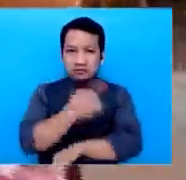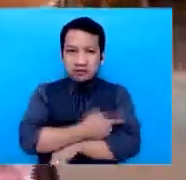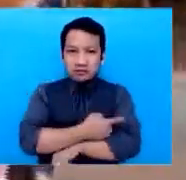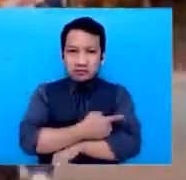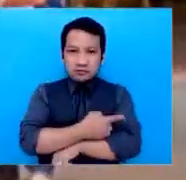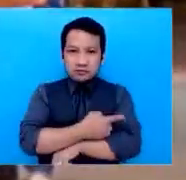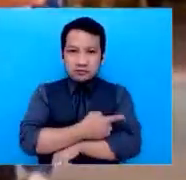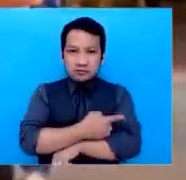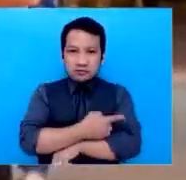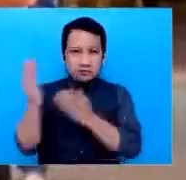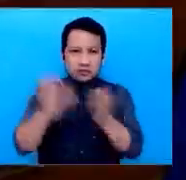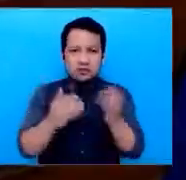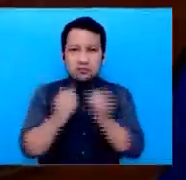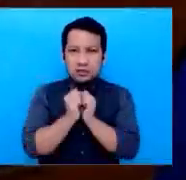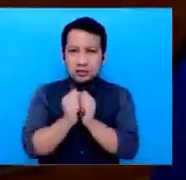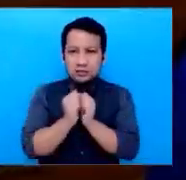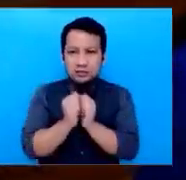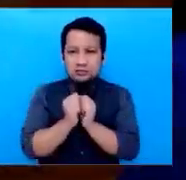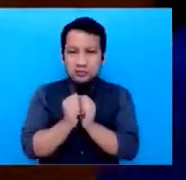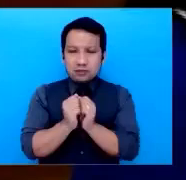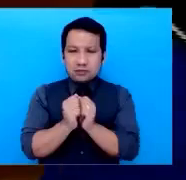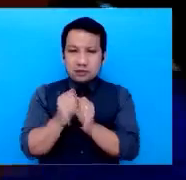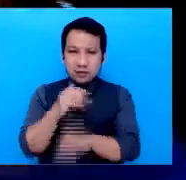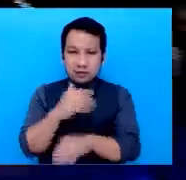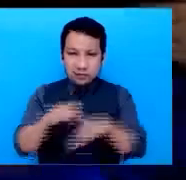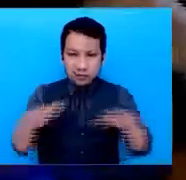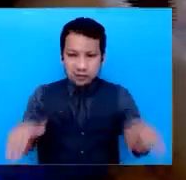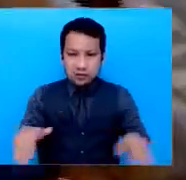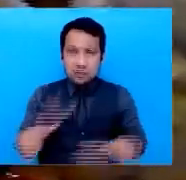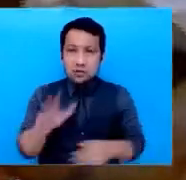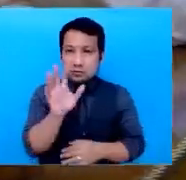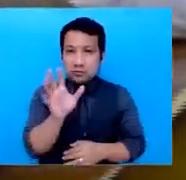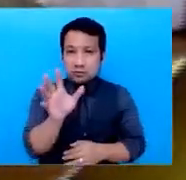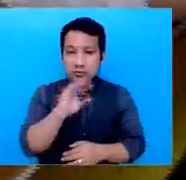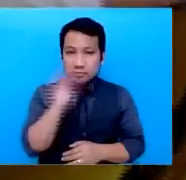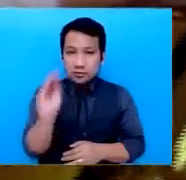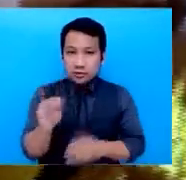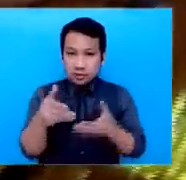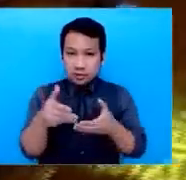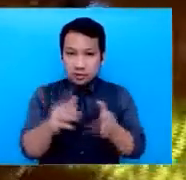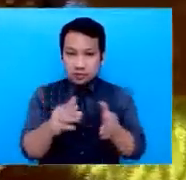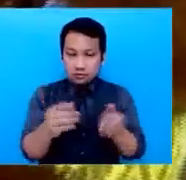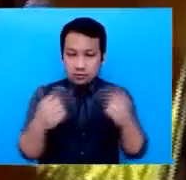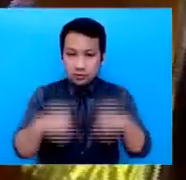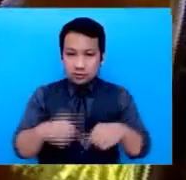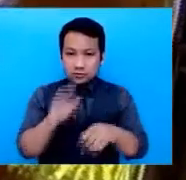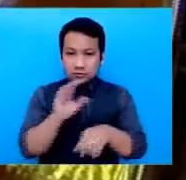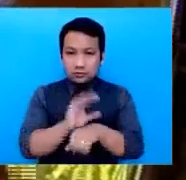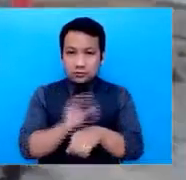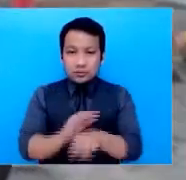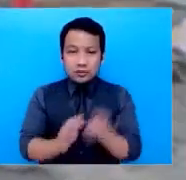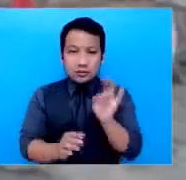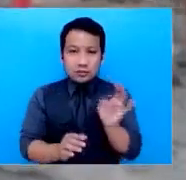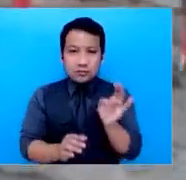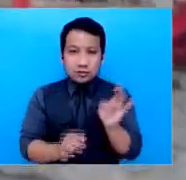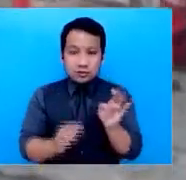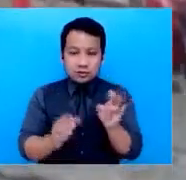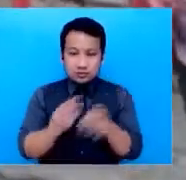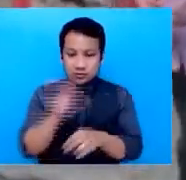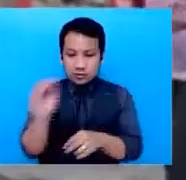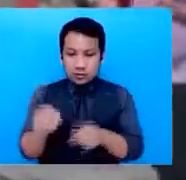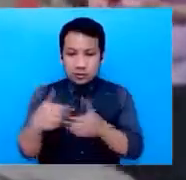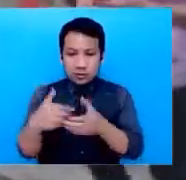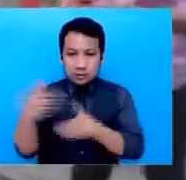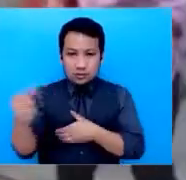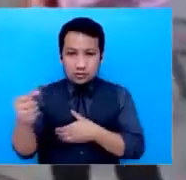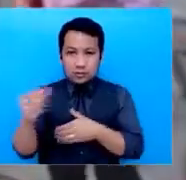mga anak. 50% ang seating at standing capacity sa loob ng simbahan, habang 70% naman sa labas. Pero bago